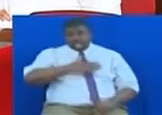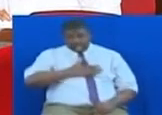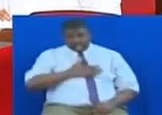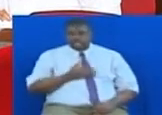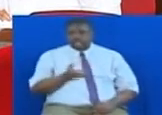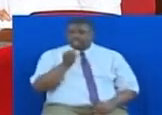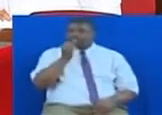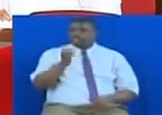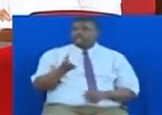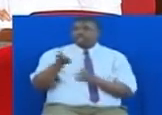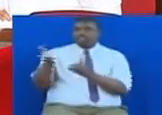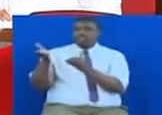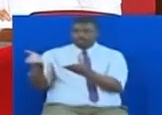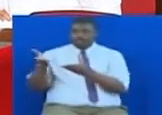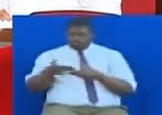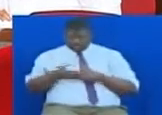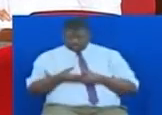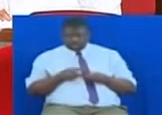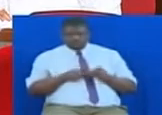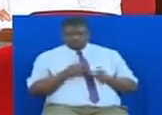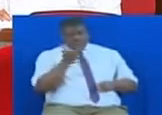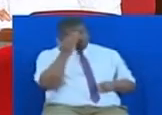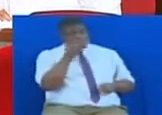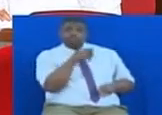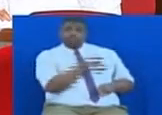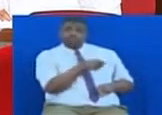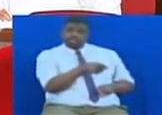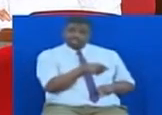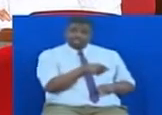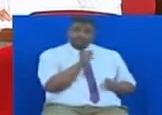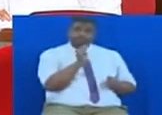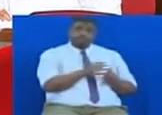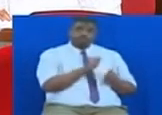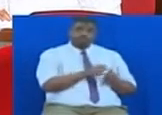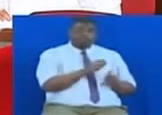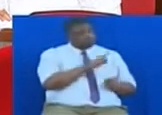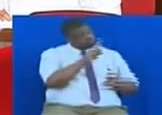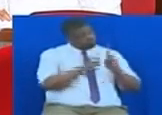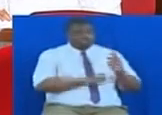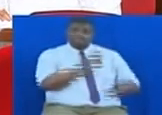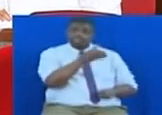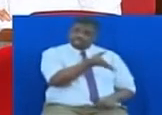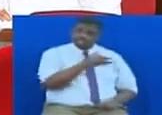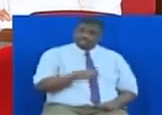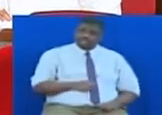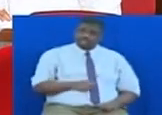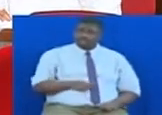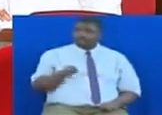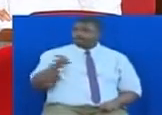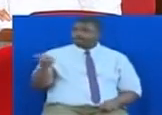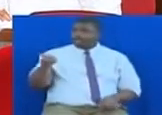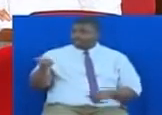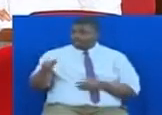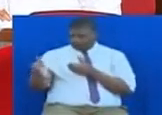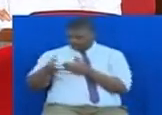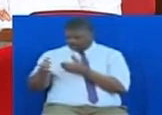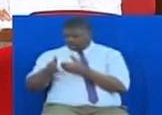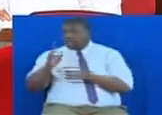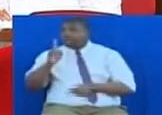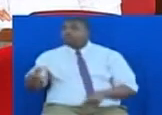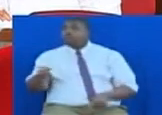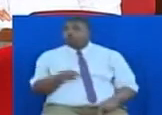ninaipokea. Sababu unajua haya mheshimiwa speaker ndio mambo ya kuulizana. Pale pana majirani.